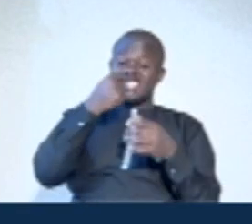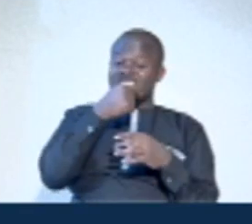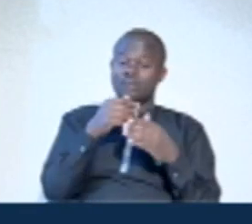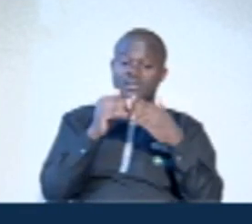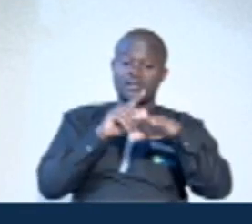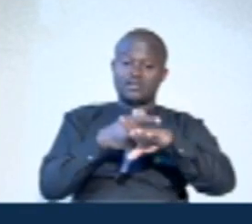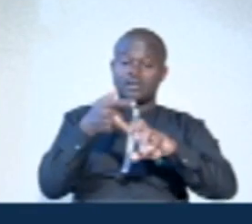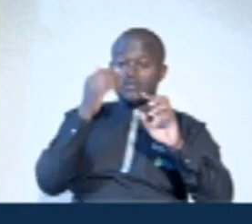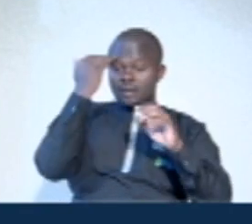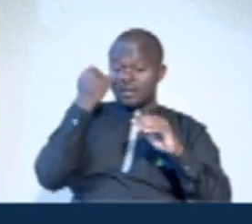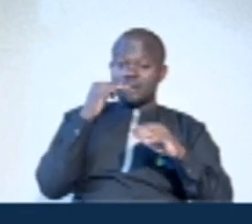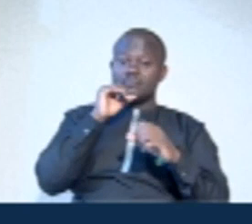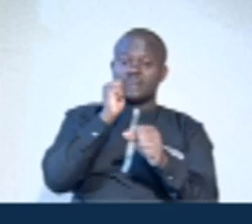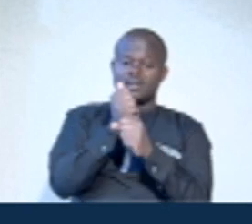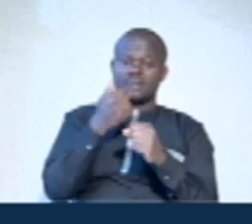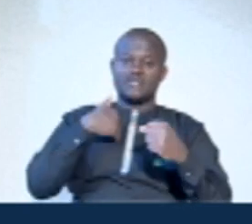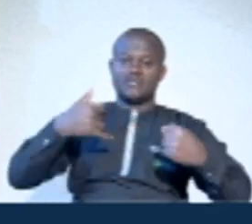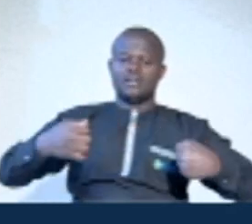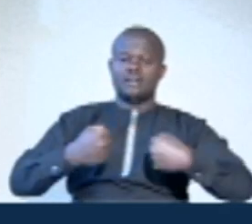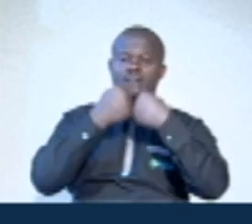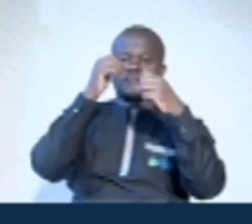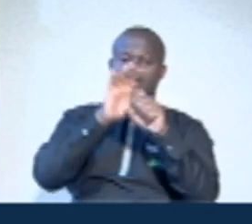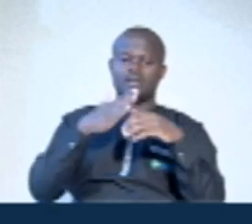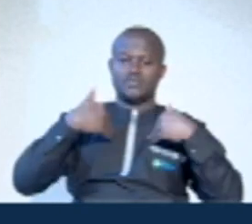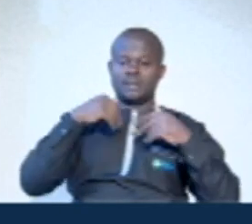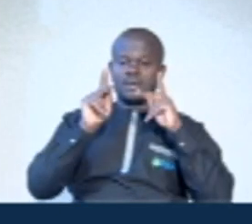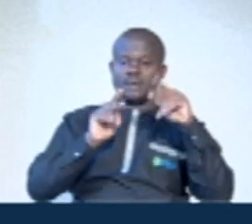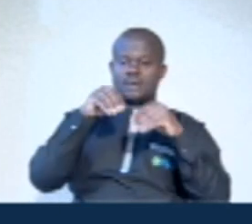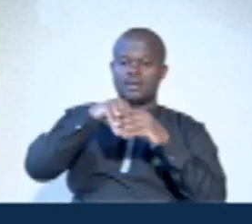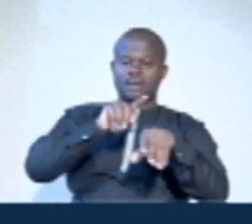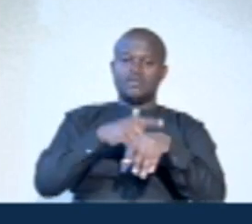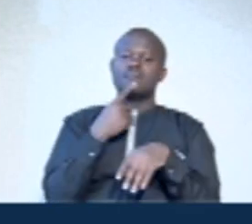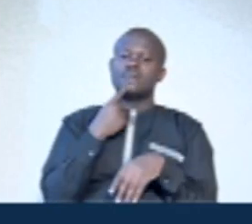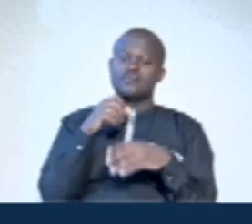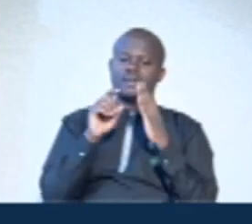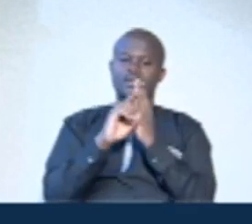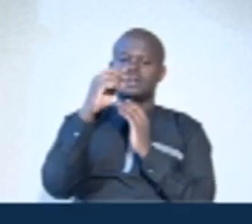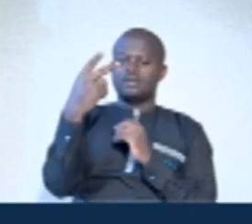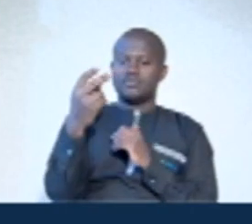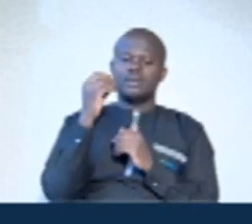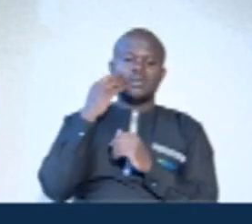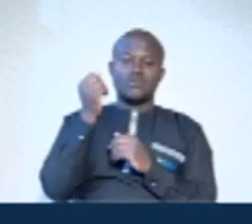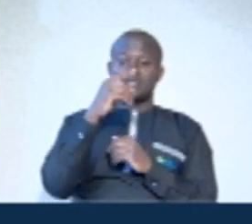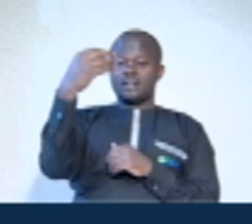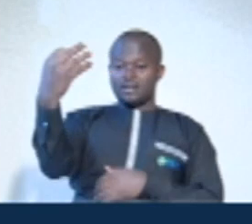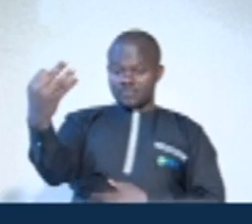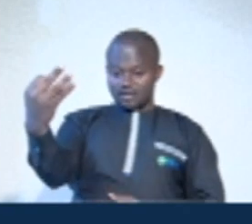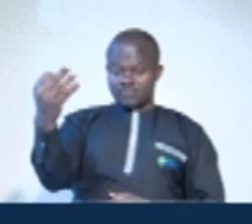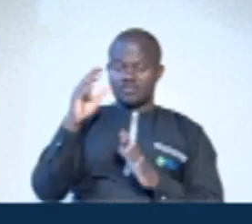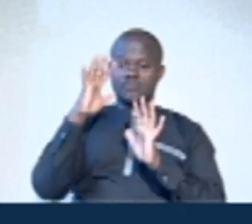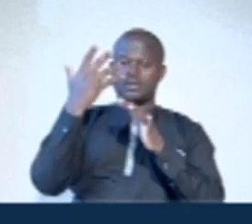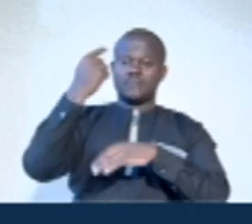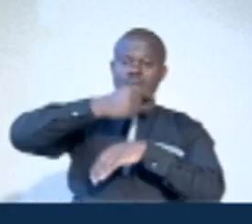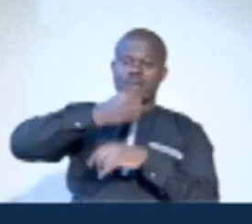kuko iyo bidakozwe bigira ingaruka nyinshi ku buzima bw'umuntu. Ibi ni mu gihe kuri uyu wa mbere tariki 20 z'ukwezi kwa gatatu hizizwa